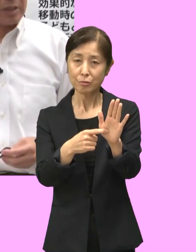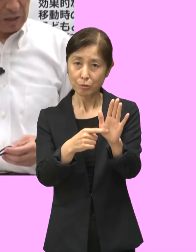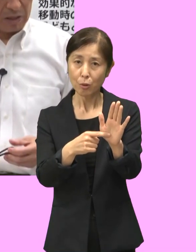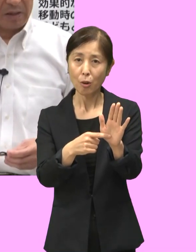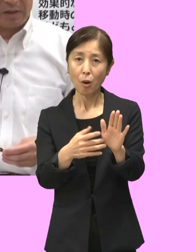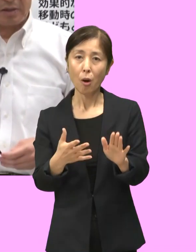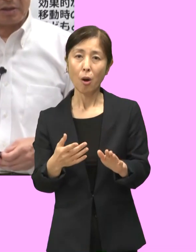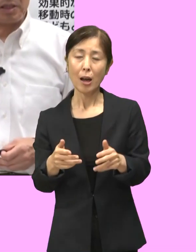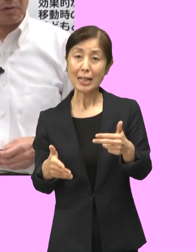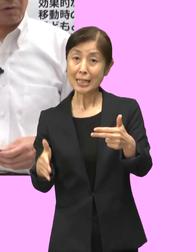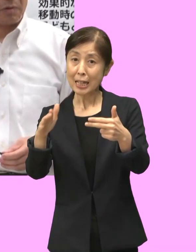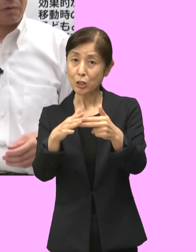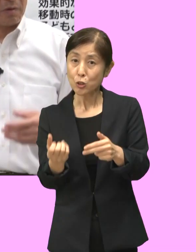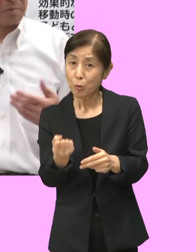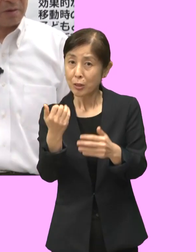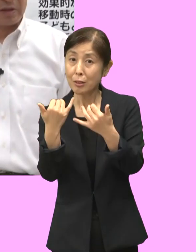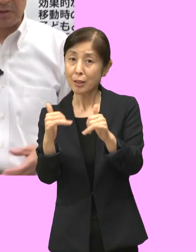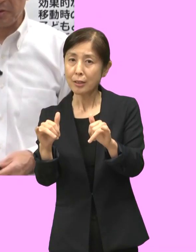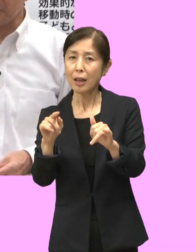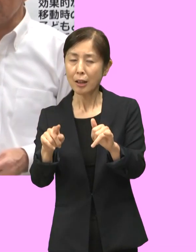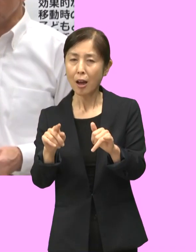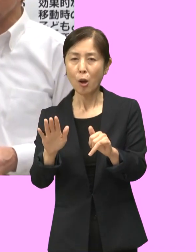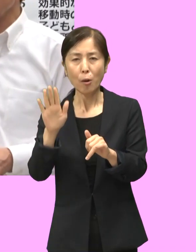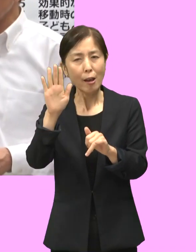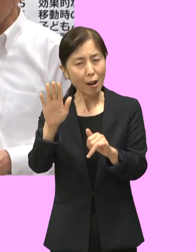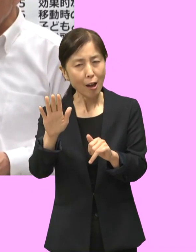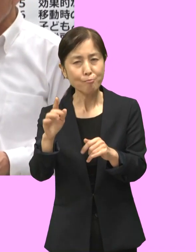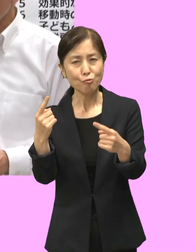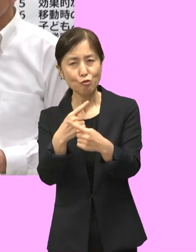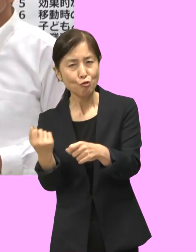保有者がしっかりと今後文化財の修復に取